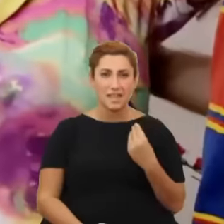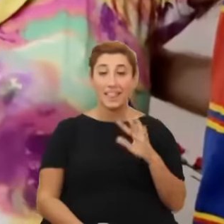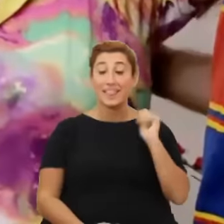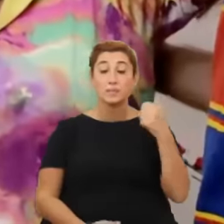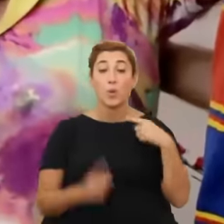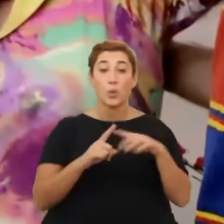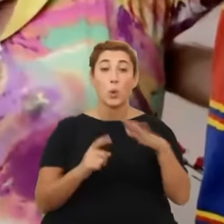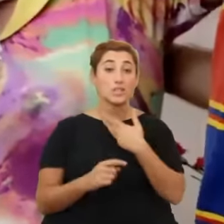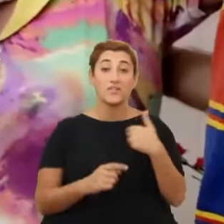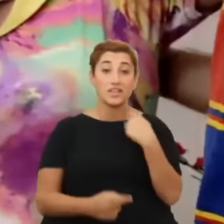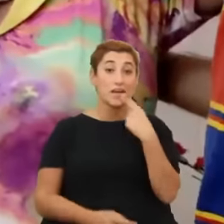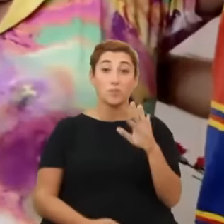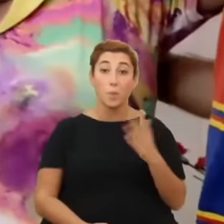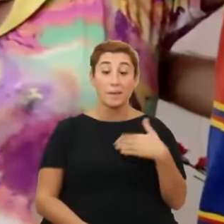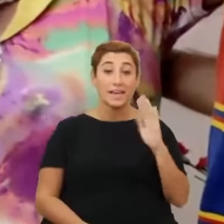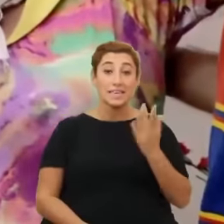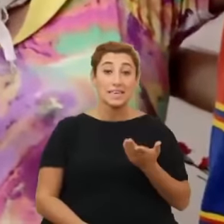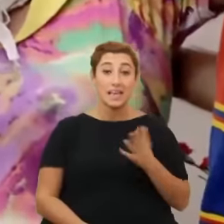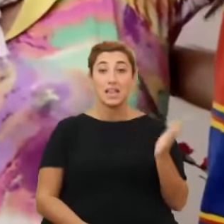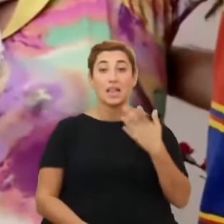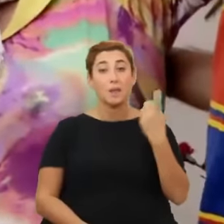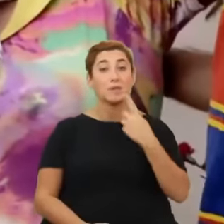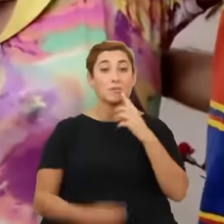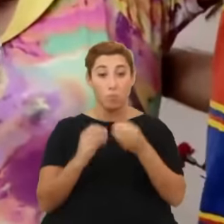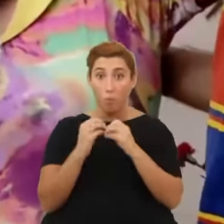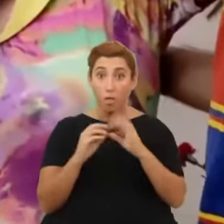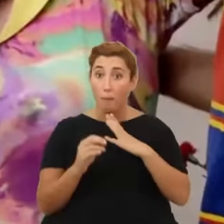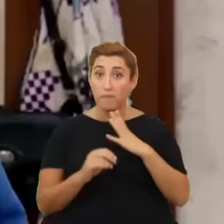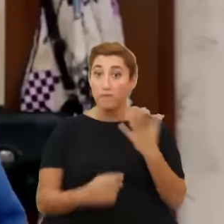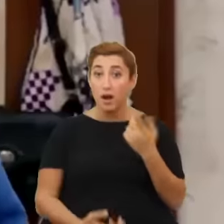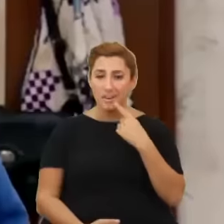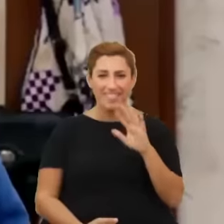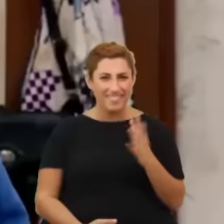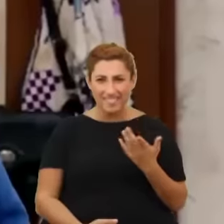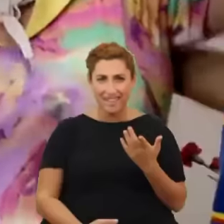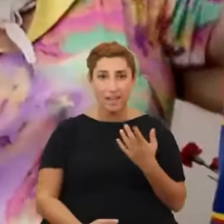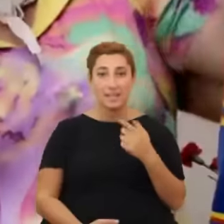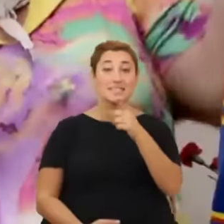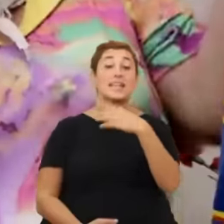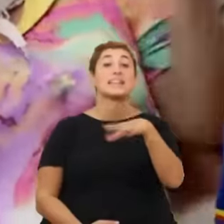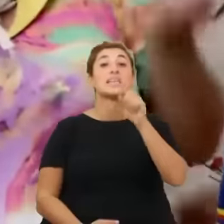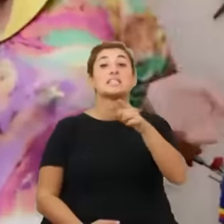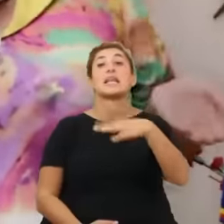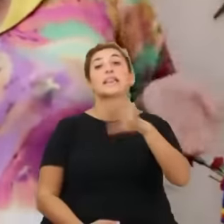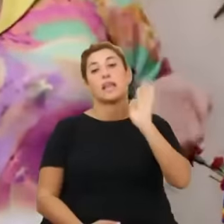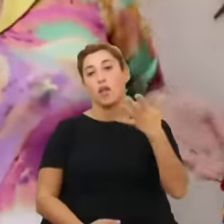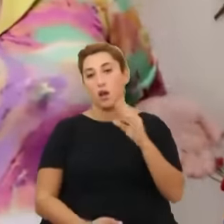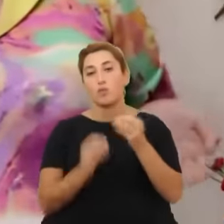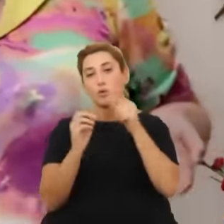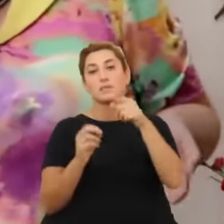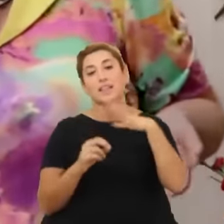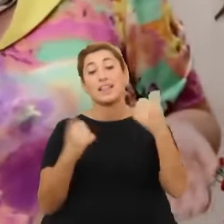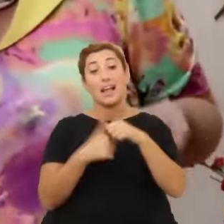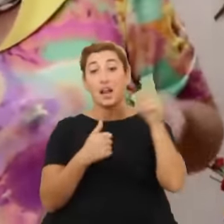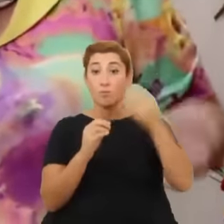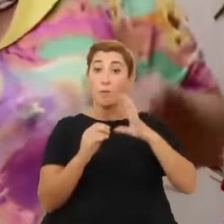Efendim? Ne zaman torun seveceğim diyorum işte. Hayır yani hay bir sorun falan mı var diye. Ne? Sende değil. Sende değil herhalde. Sorun sende